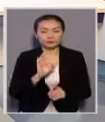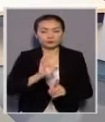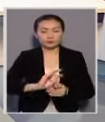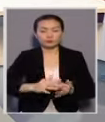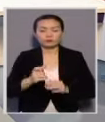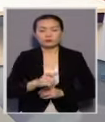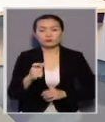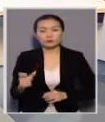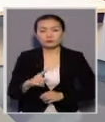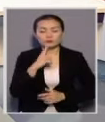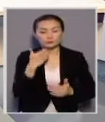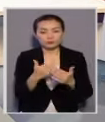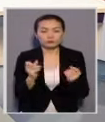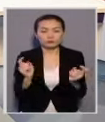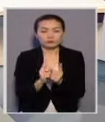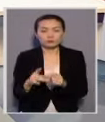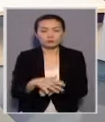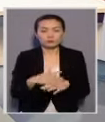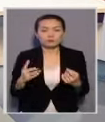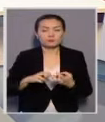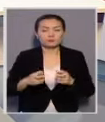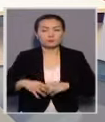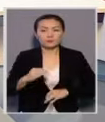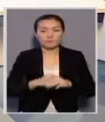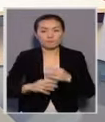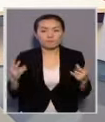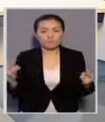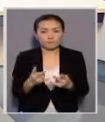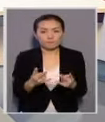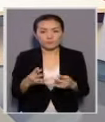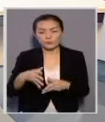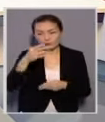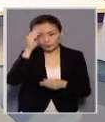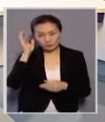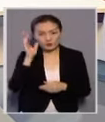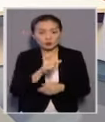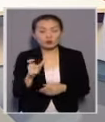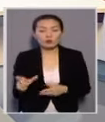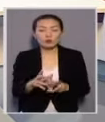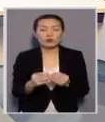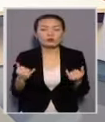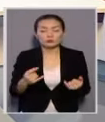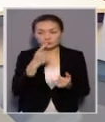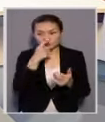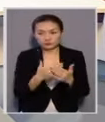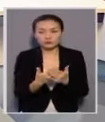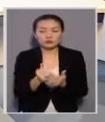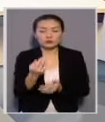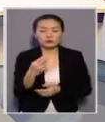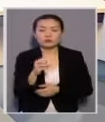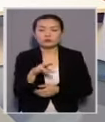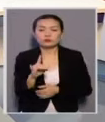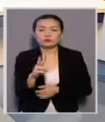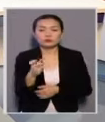ауыл тұрғындарымен жақынырақ кездесіп, елдің өзекті мәселелерін саралау, қоғамның пікірін тыңдау. Аталмыш күн қарсаңында Жыланды ауылында